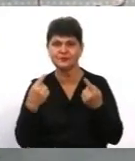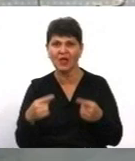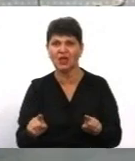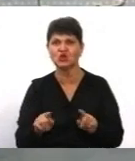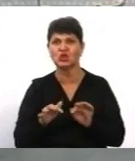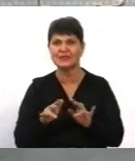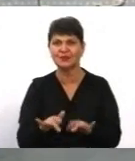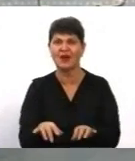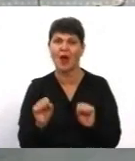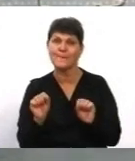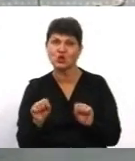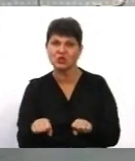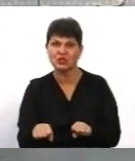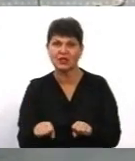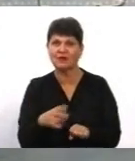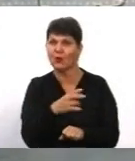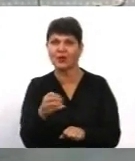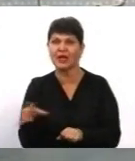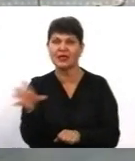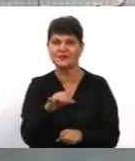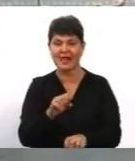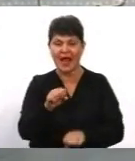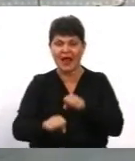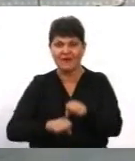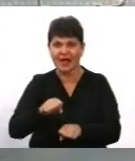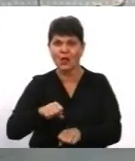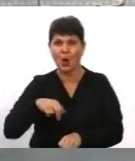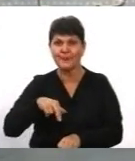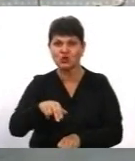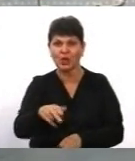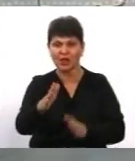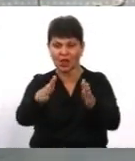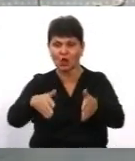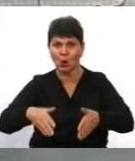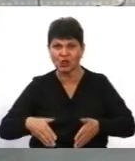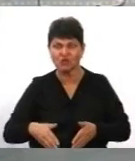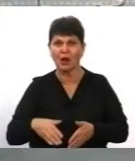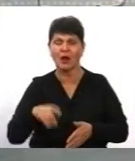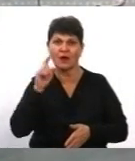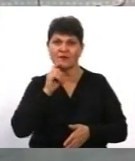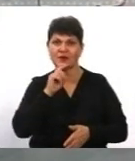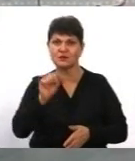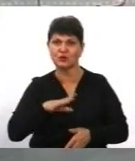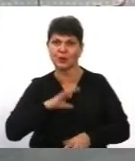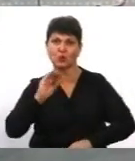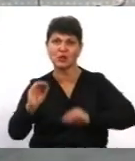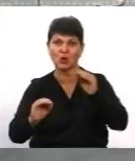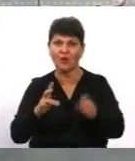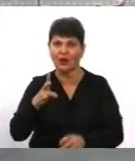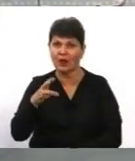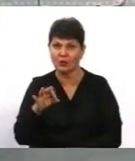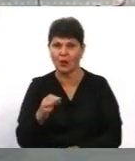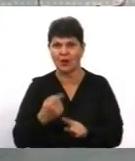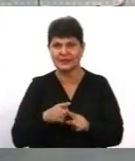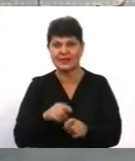можливо, не на всіх велопішохідних доріжках в Вінниці вони можуть бути встановлені, але, знову ж таки, працюємо